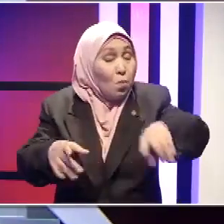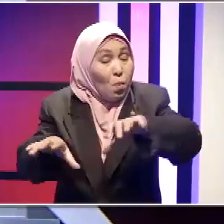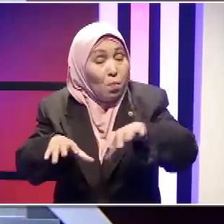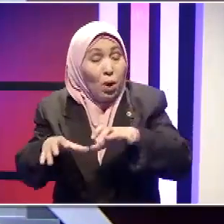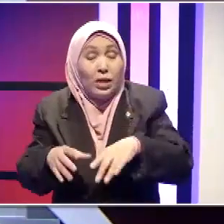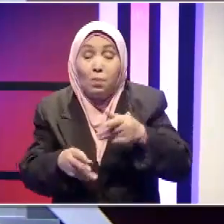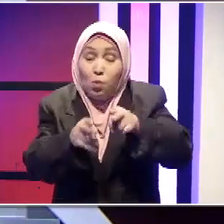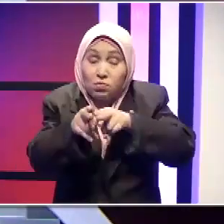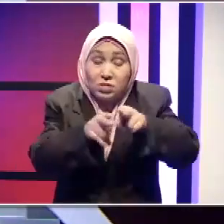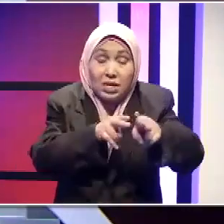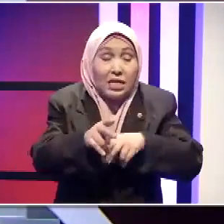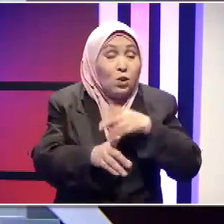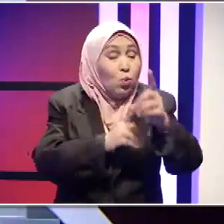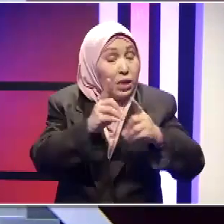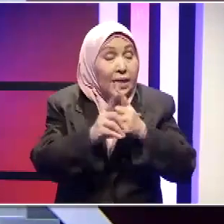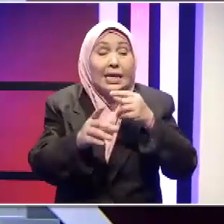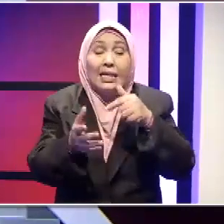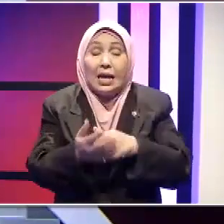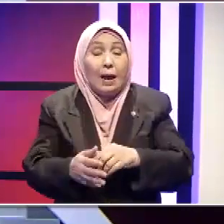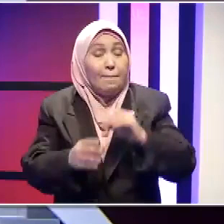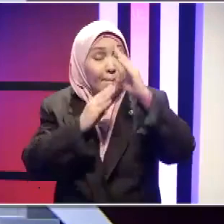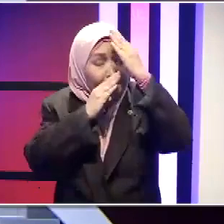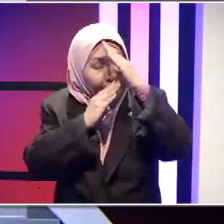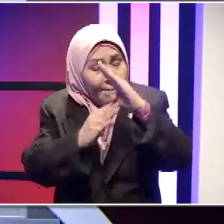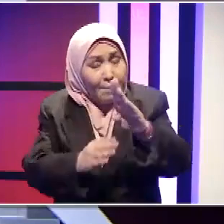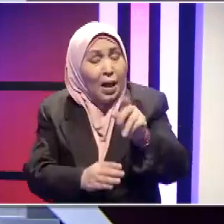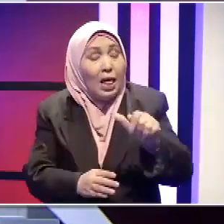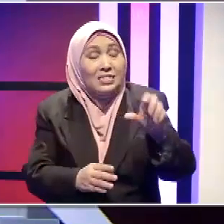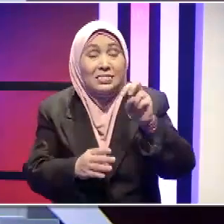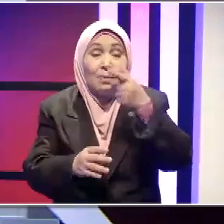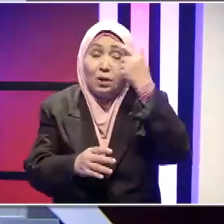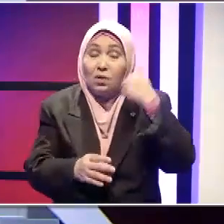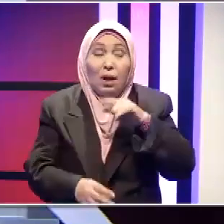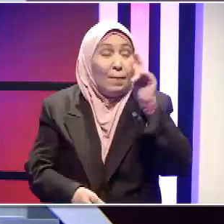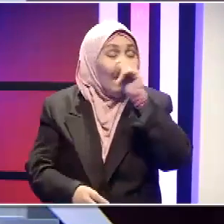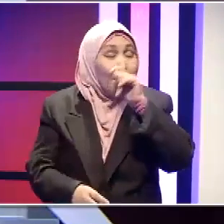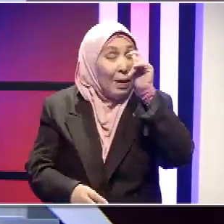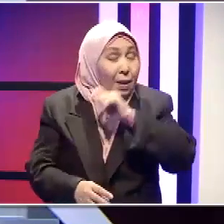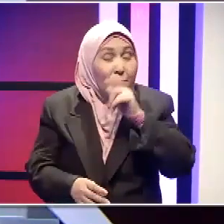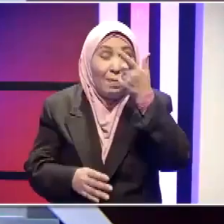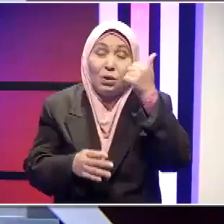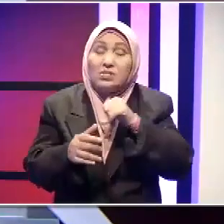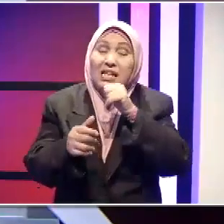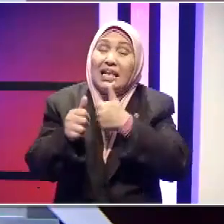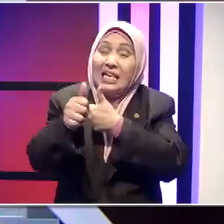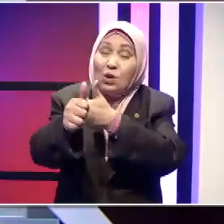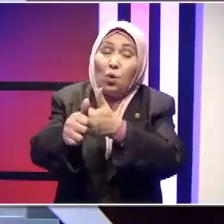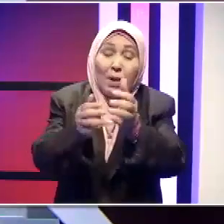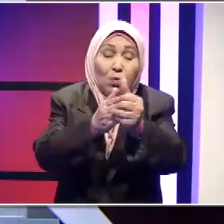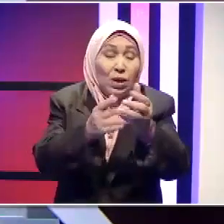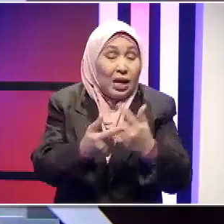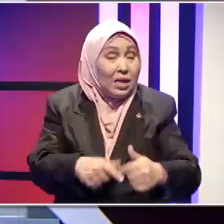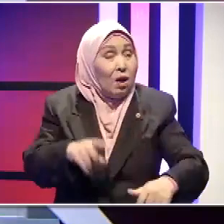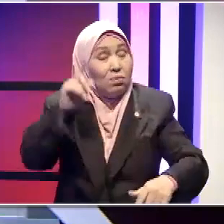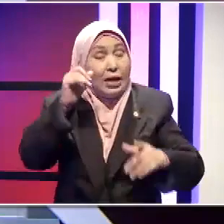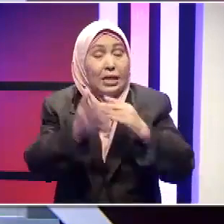yang usulkan di dunia inilah balasan keren-keren kamu dustakan dan tidak mengikut panduan daripada Allah subhana wa taala jadi